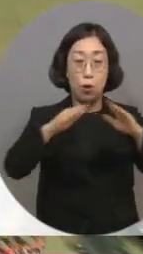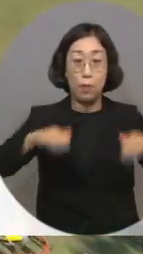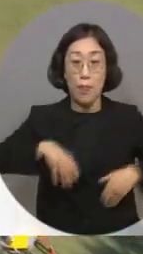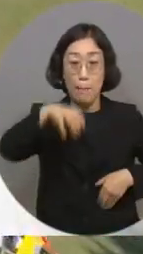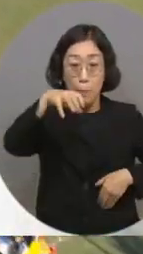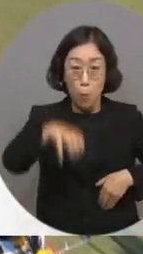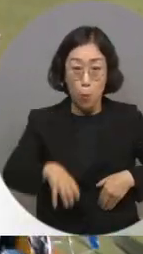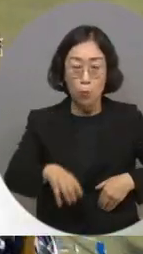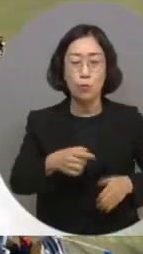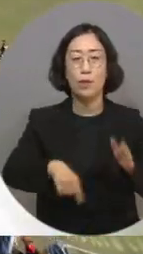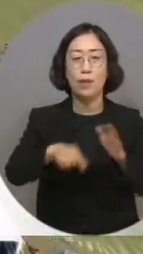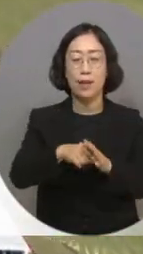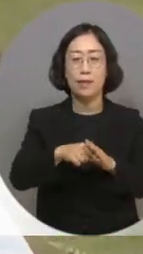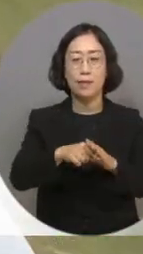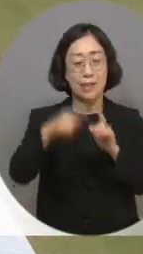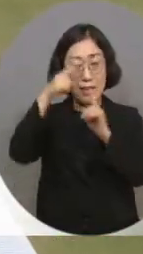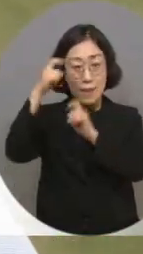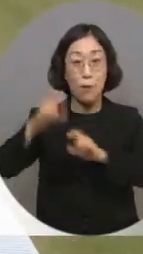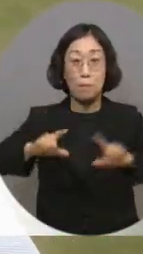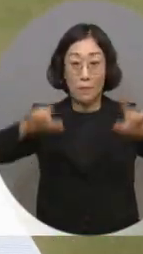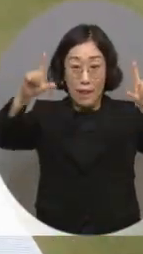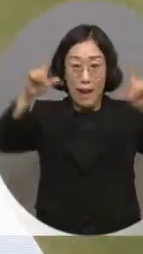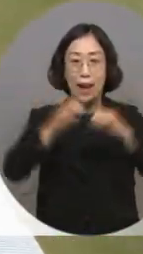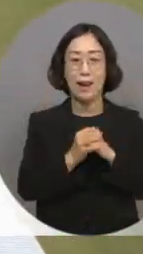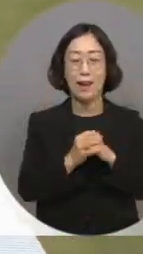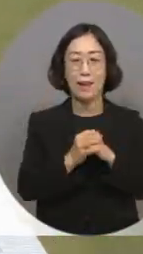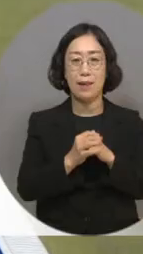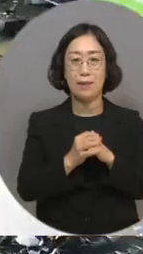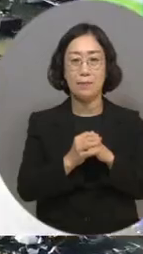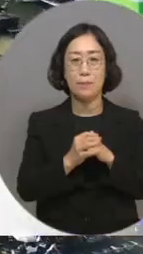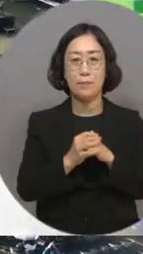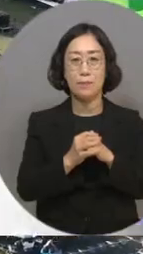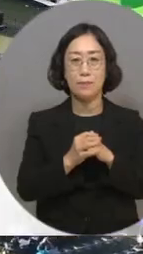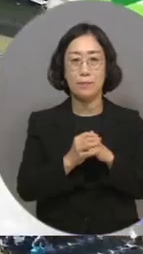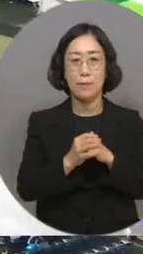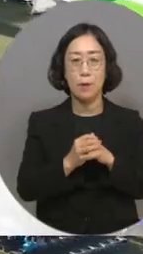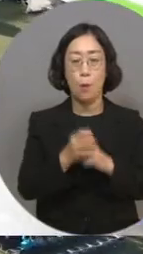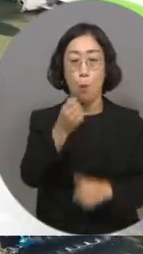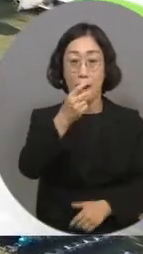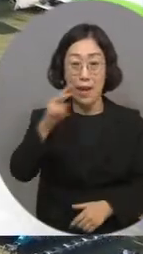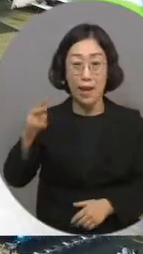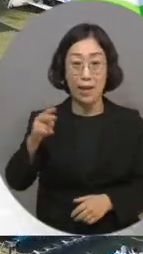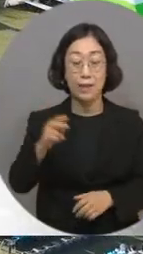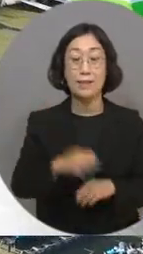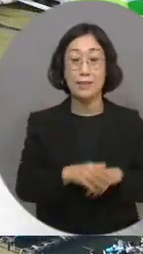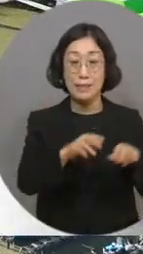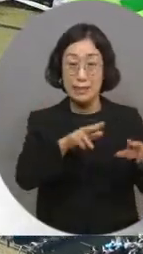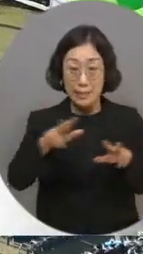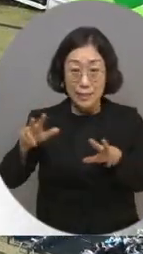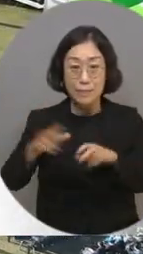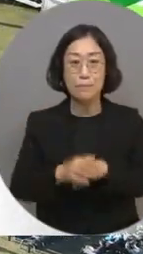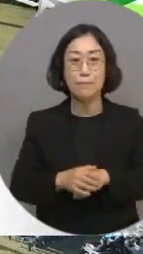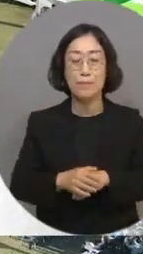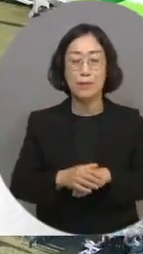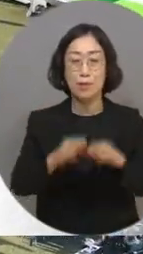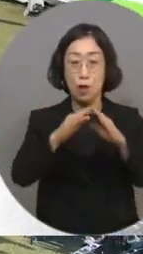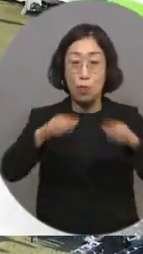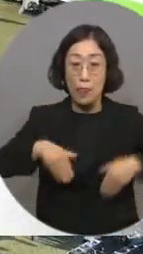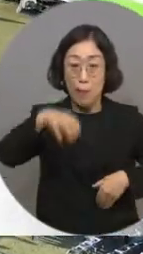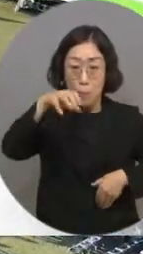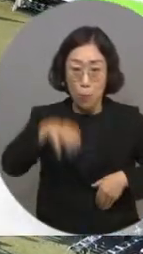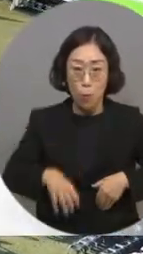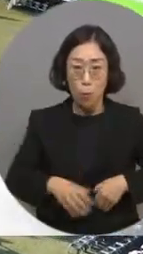위해 제정된 전라남도 도민의 날입니다. OK Now 전남 이대한 도민이라는 슬로건